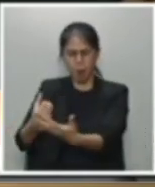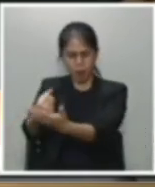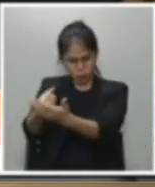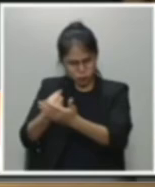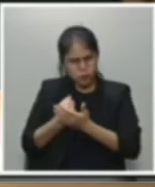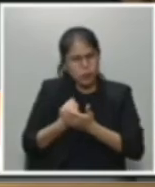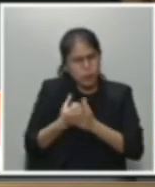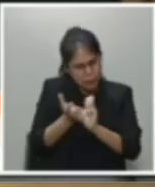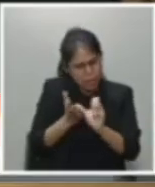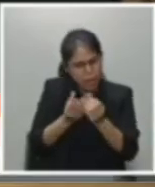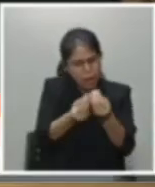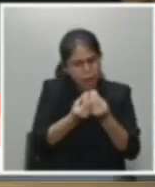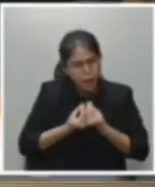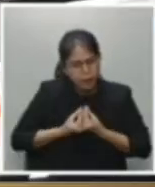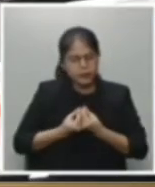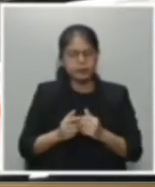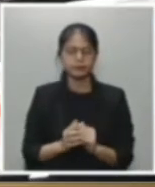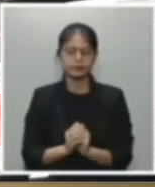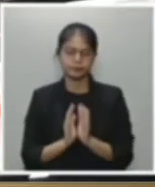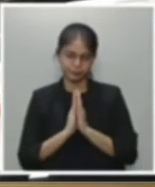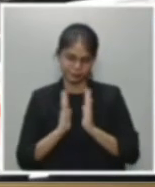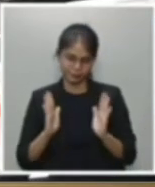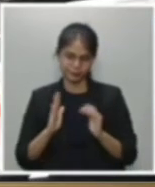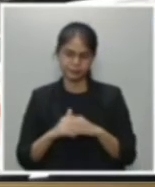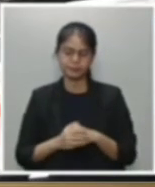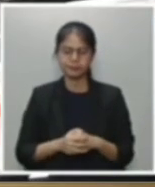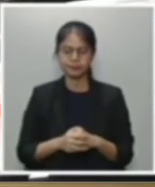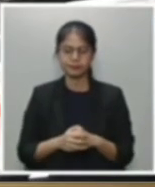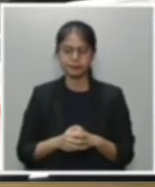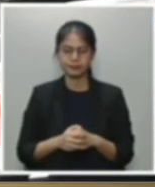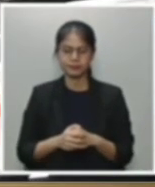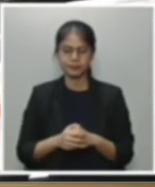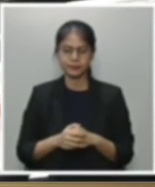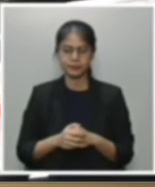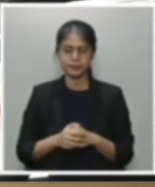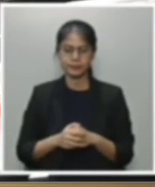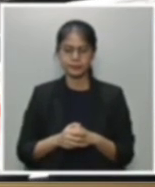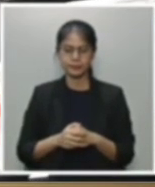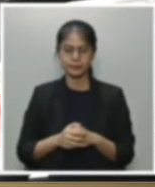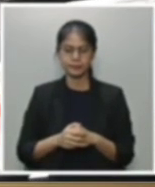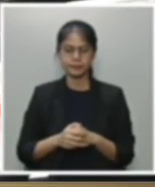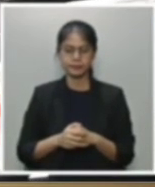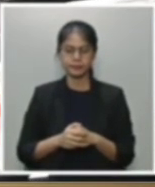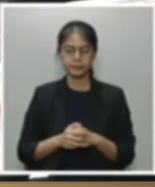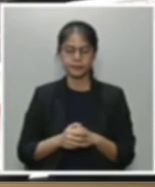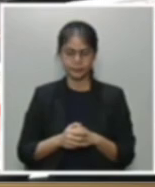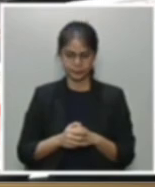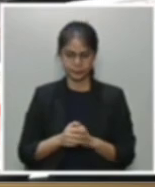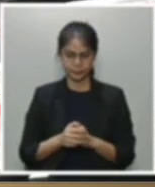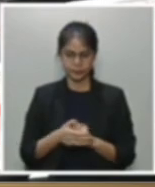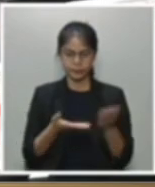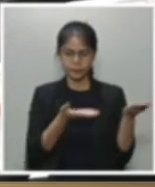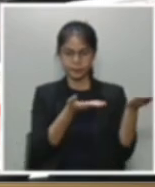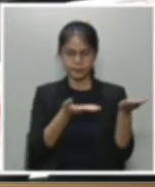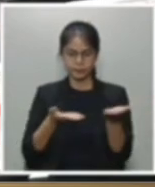ท่านประธานครับ ขอบคุณนะครับต่อไปครับท่านอภิชาเลิศพชรคมลครับ